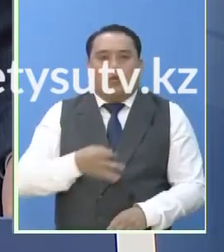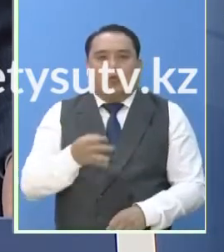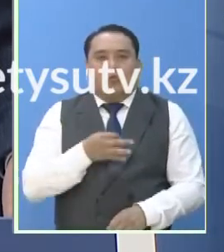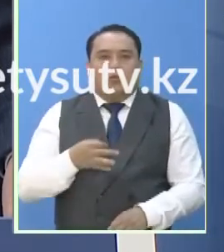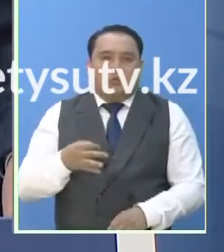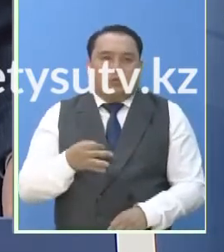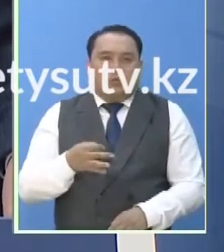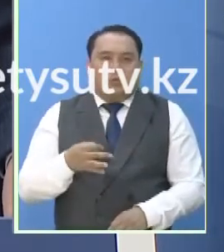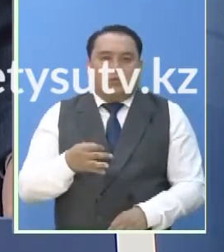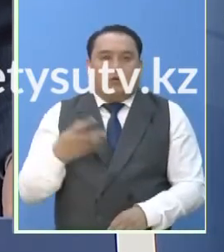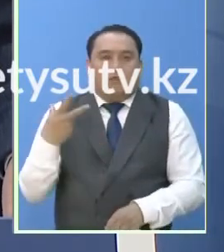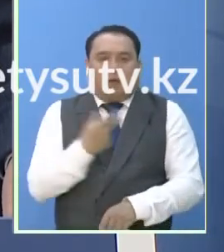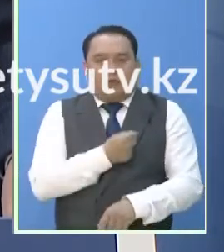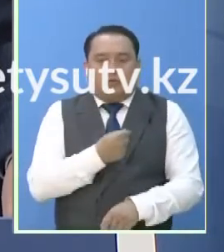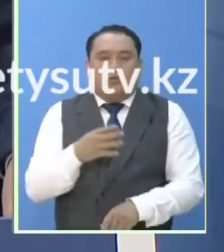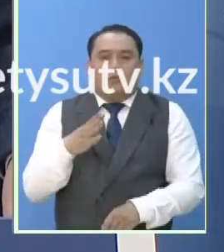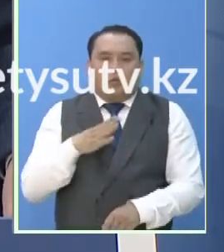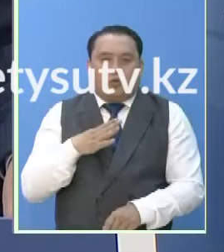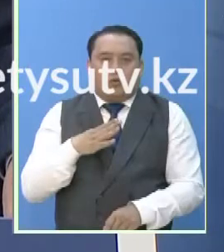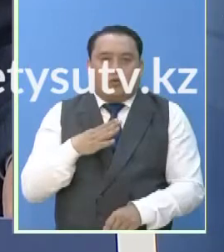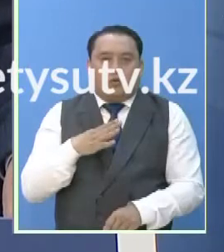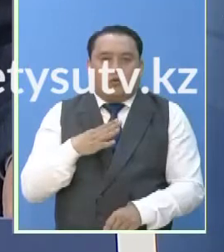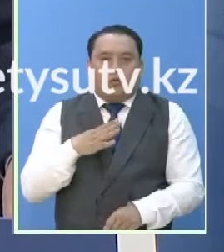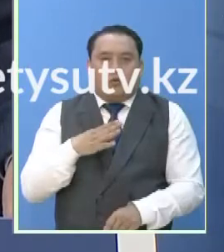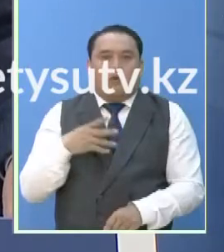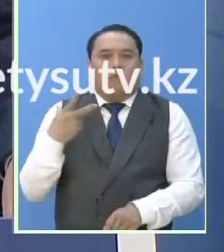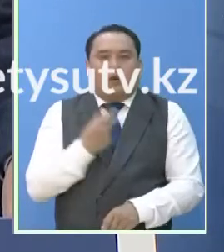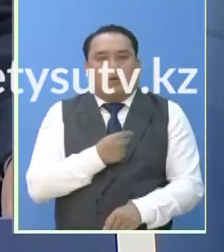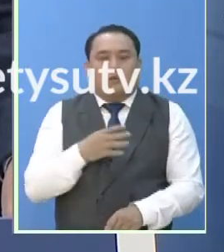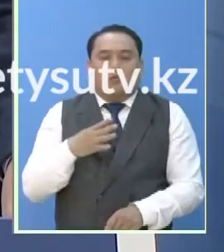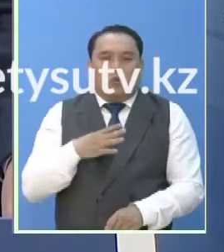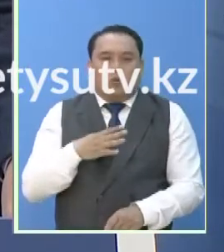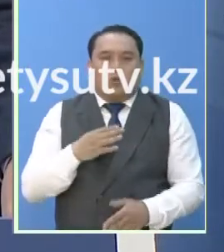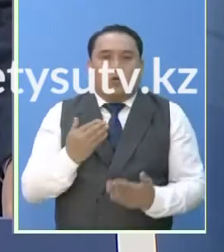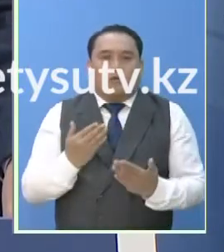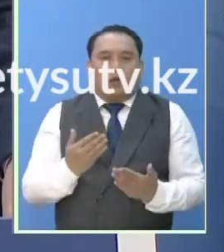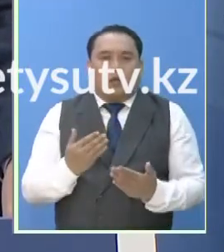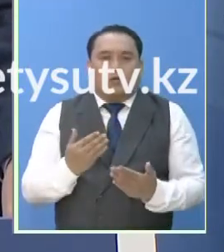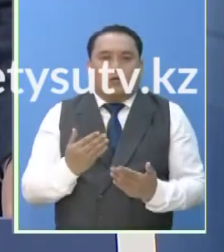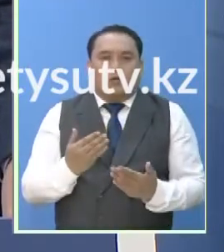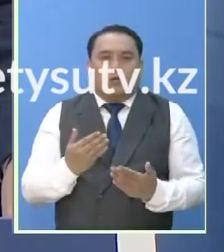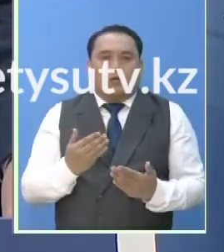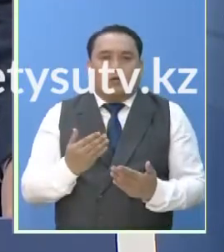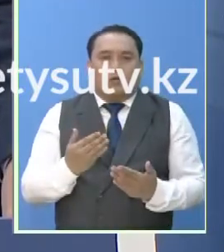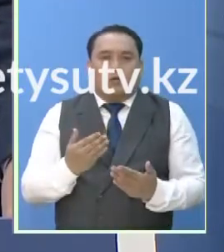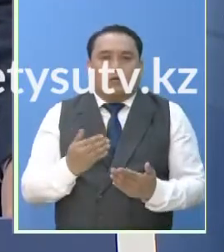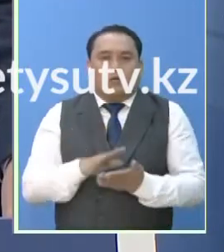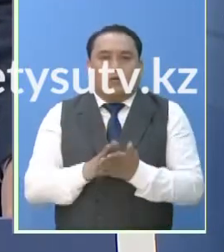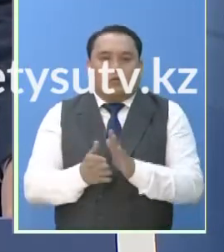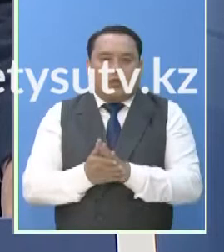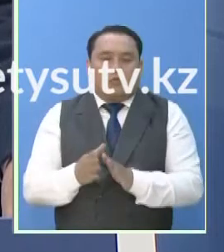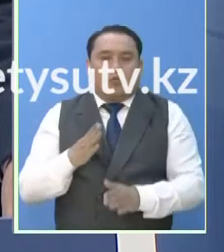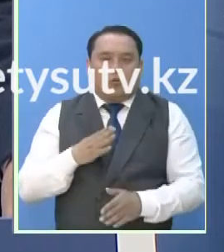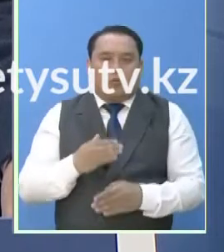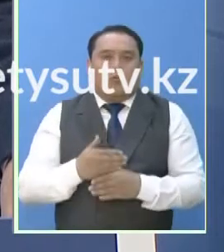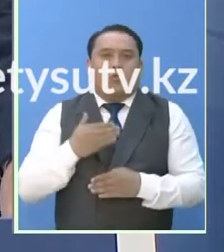халқы вакцинаны алды. Сосын енді вакцинаны алғаннан кейін жаңа өзің сұраған келеді ғой, поствакцинальный деген жағдай болады.